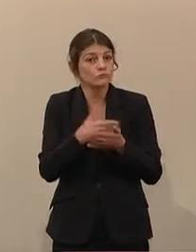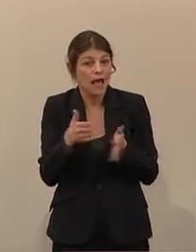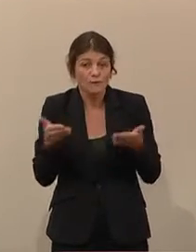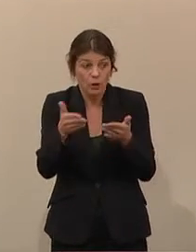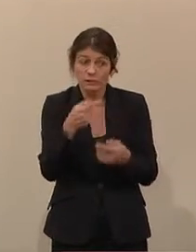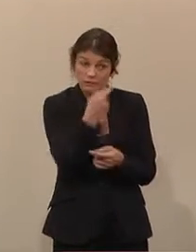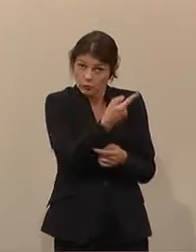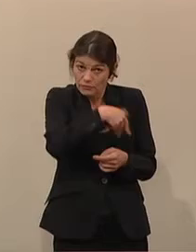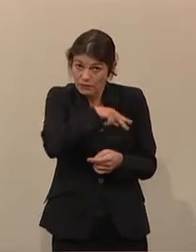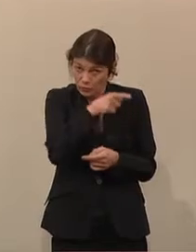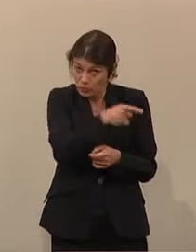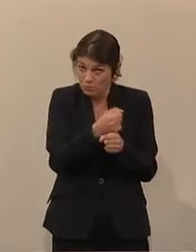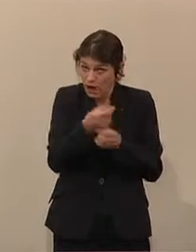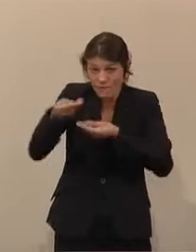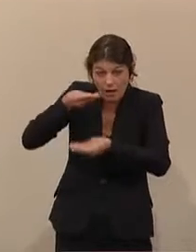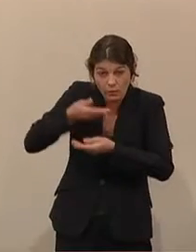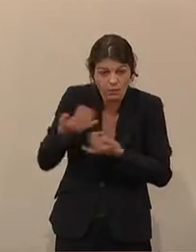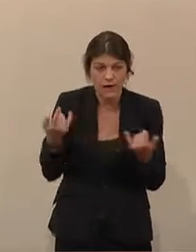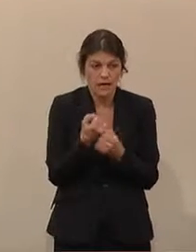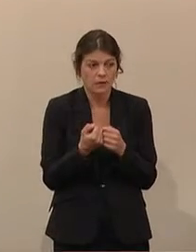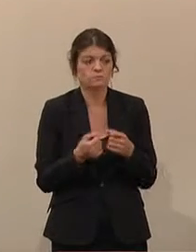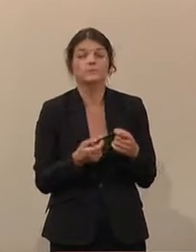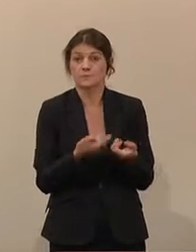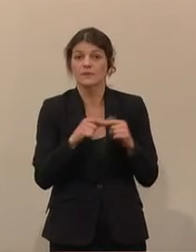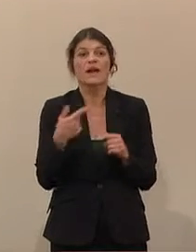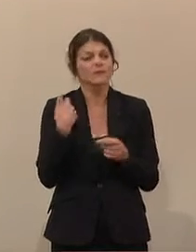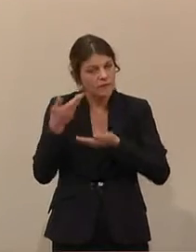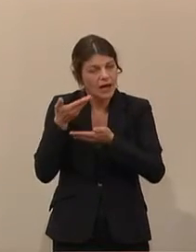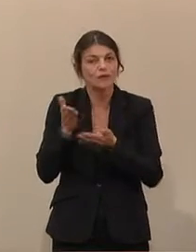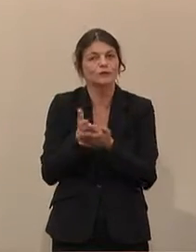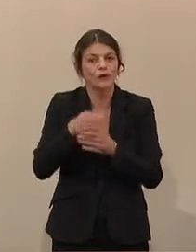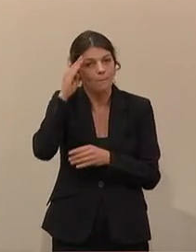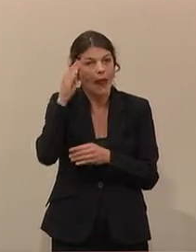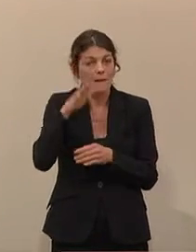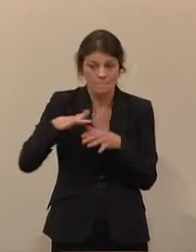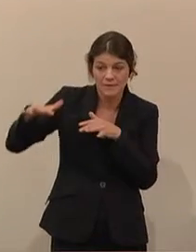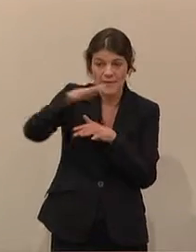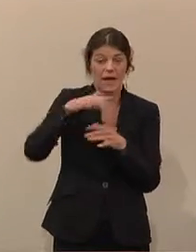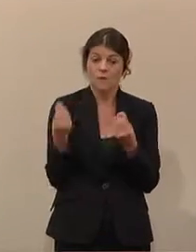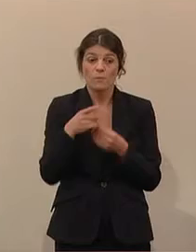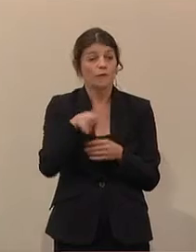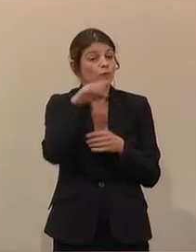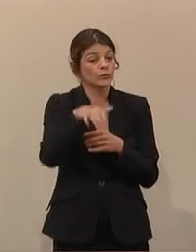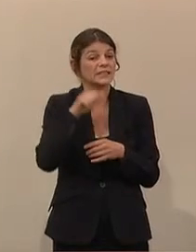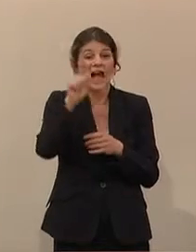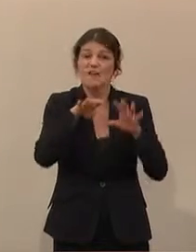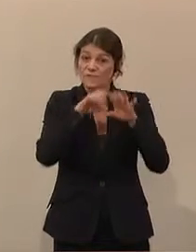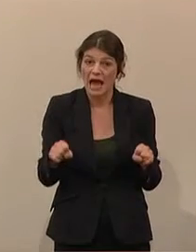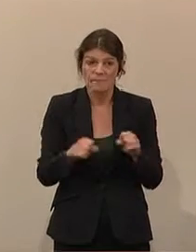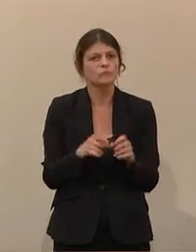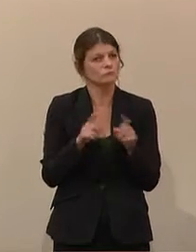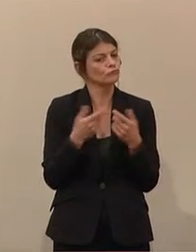Verhandlungsführerin zuständig? Wir verhandeln derzeit auf Beamtenebene, weil wir natürlich diese 15a-Vereinbarungen wie